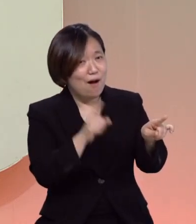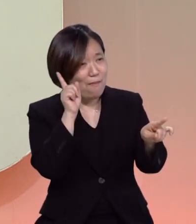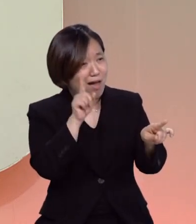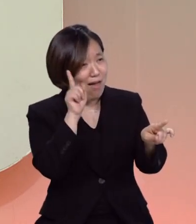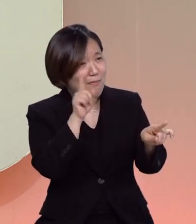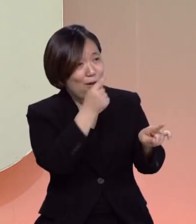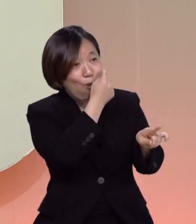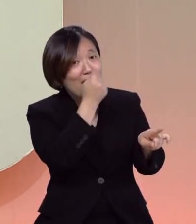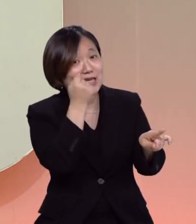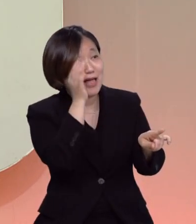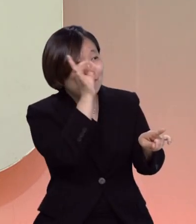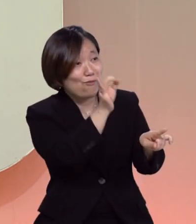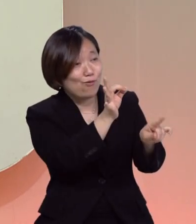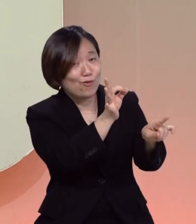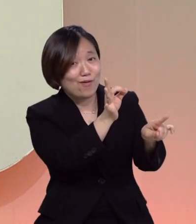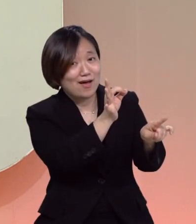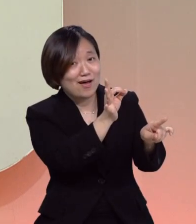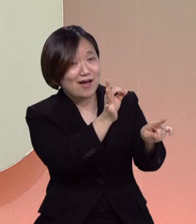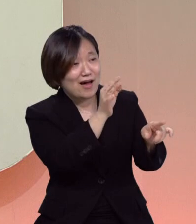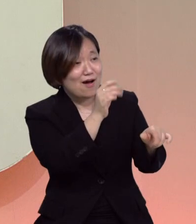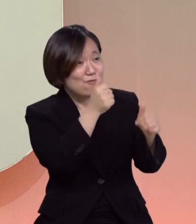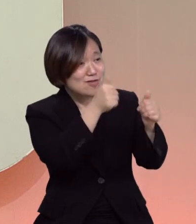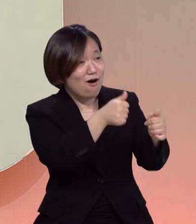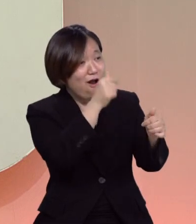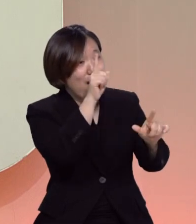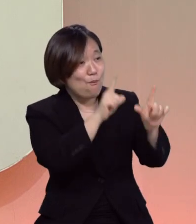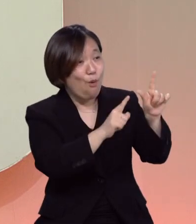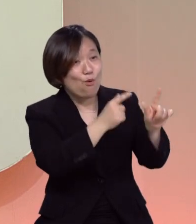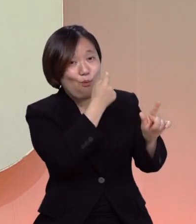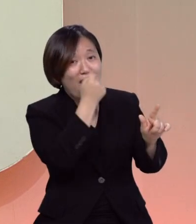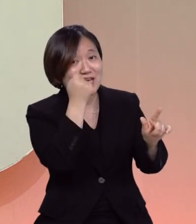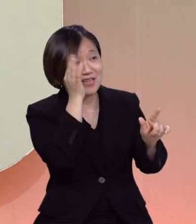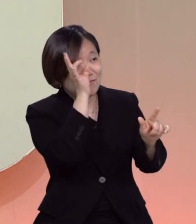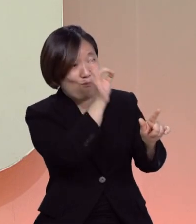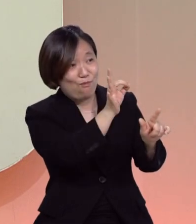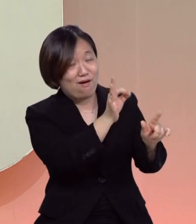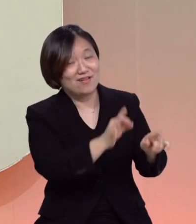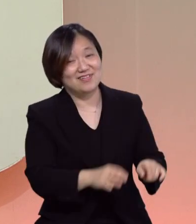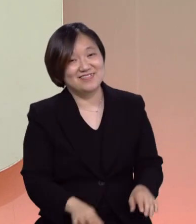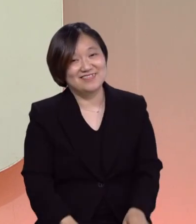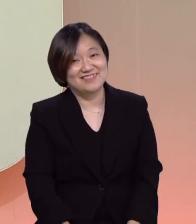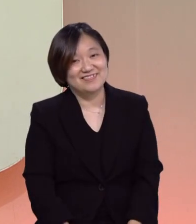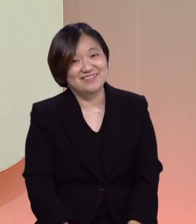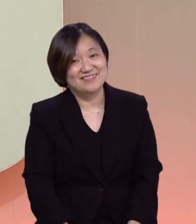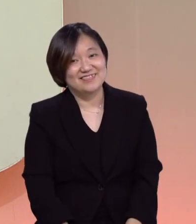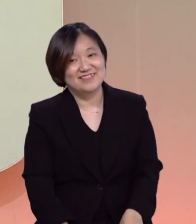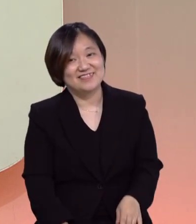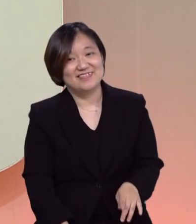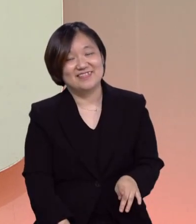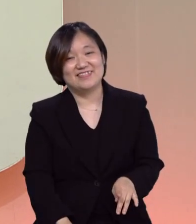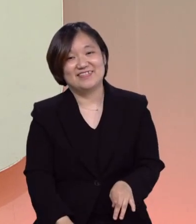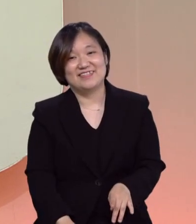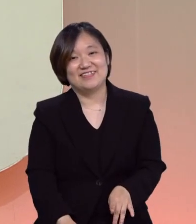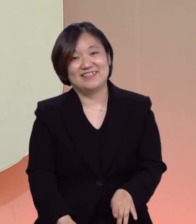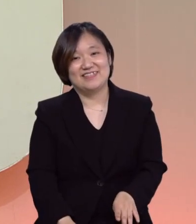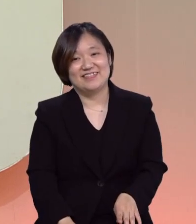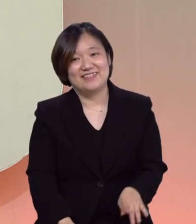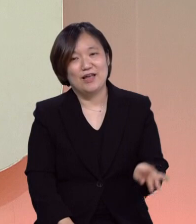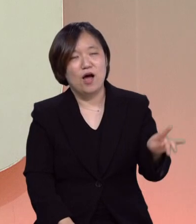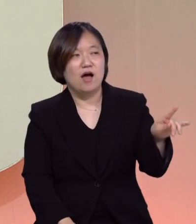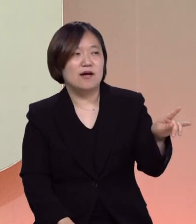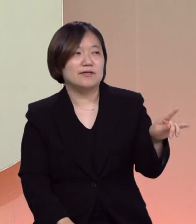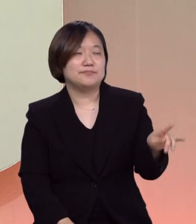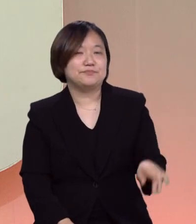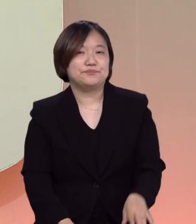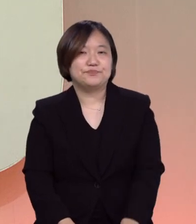자기 절하는 걸 꼭 확인하고 가셨대요 그러니까 이게 큰스님이 절하는 그 현각 스님에게 이렇게